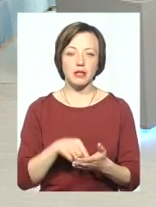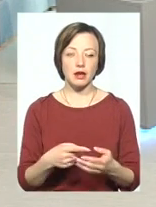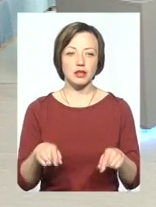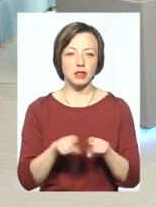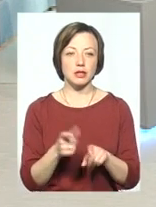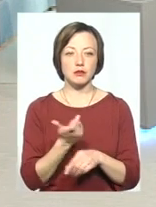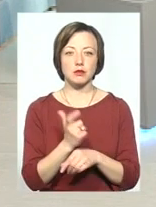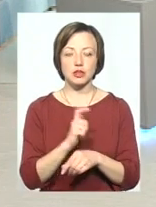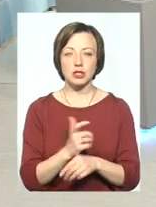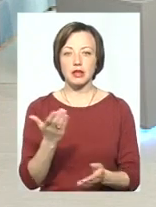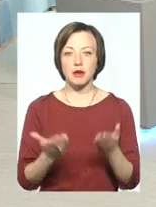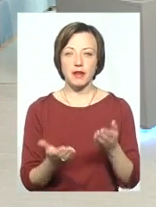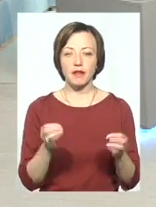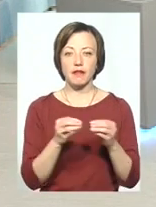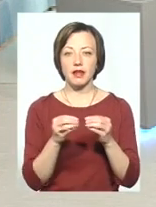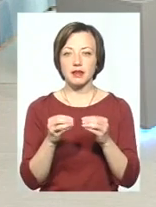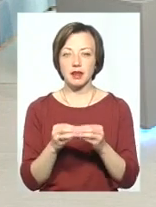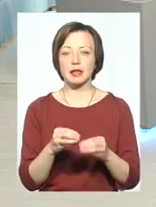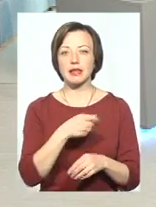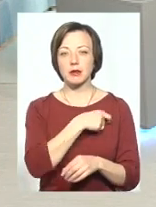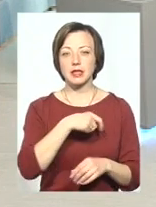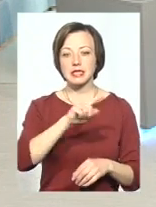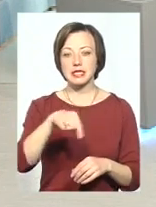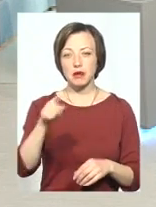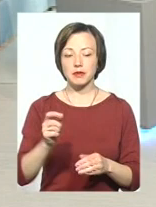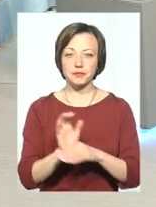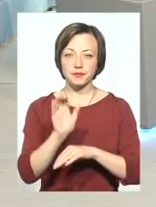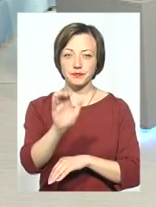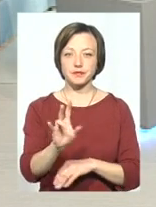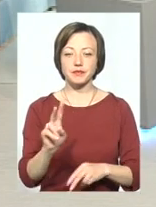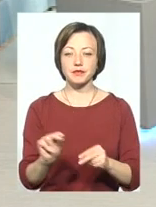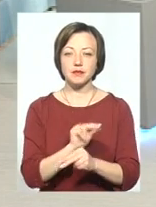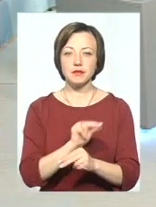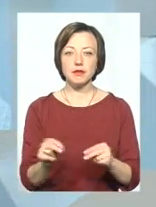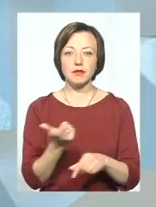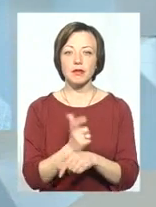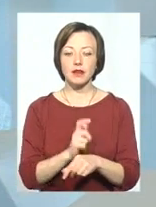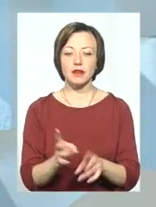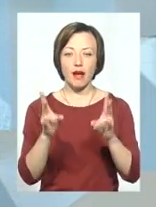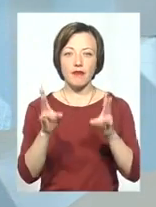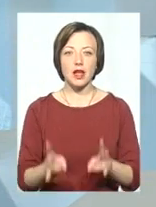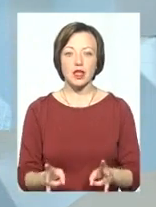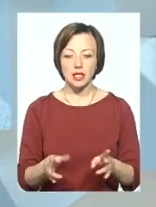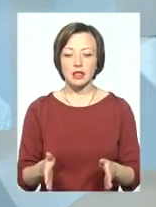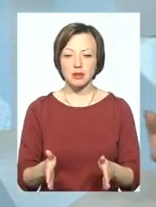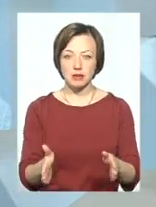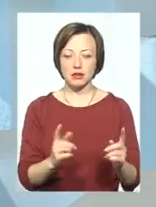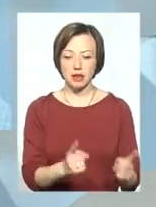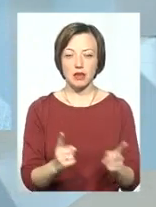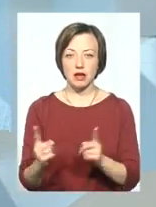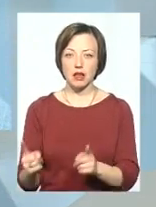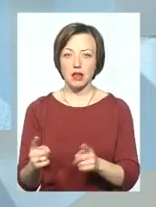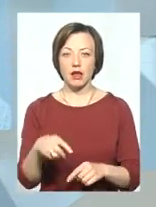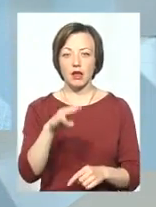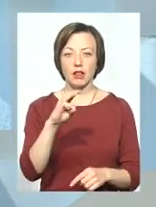більше, напевно, десятка депутатських запитів було спрямовано на ремонт найбільш аварійних ділянок. Зокрема, так званий